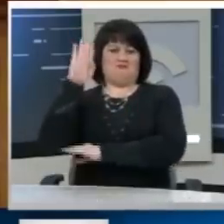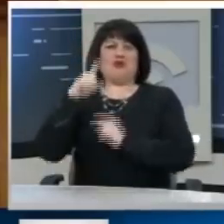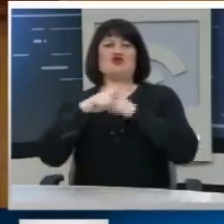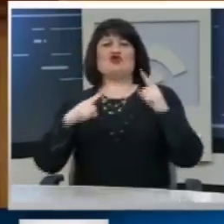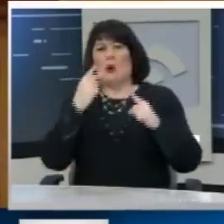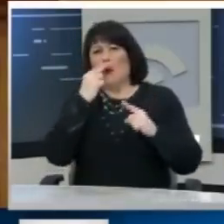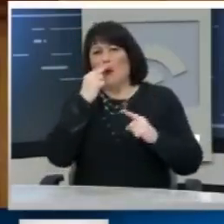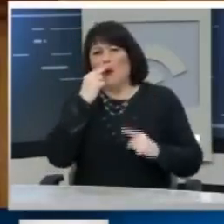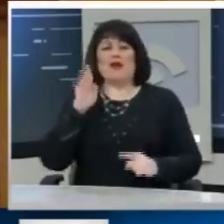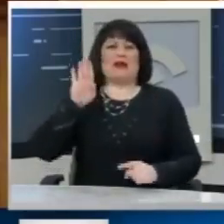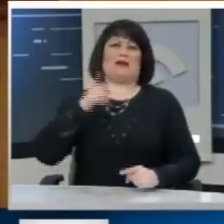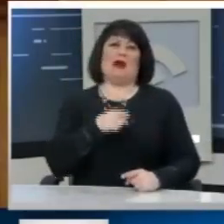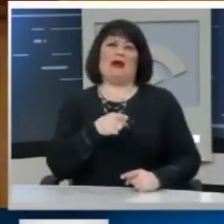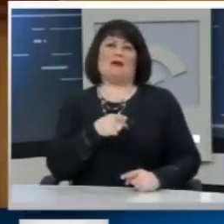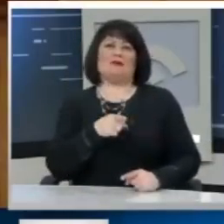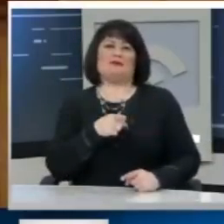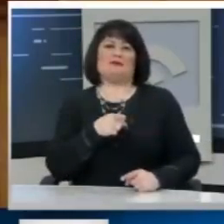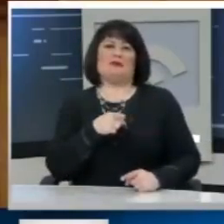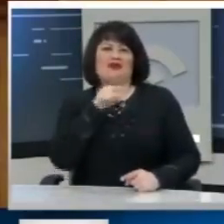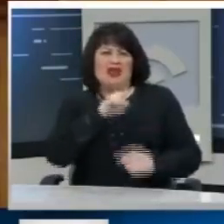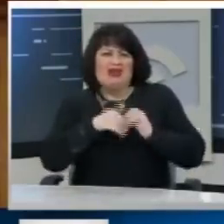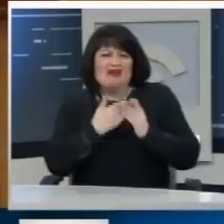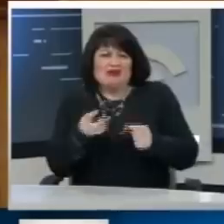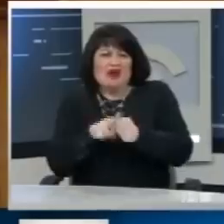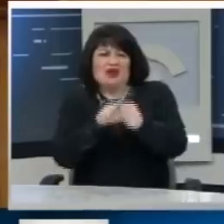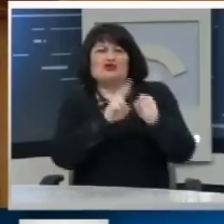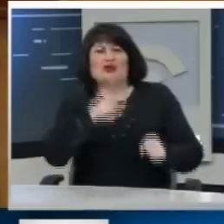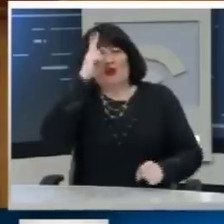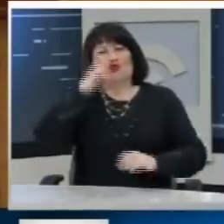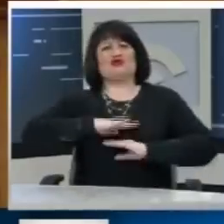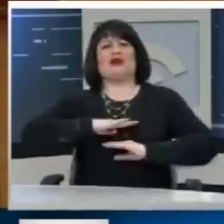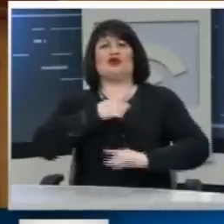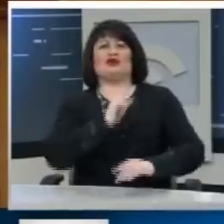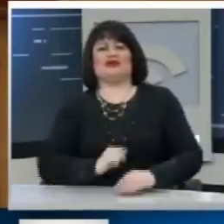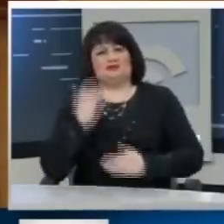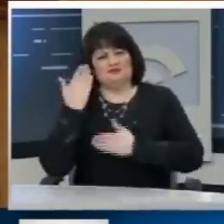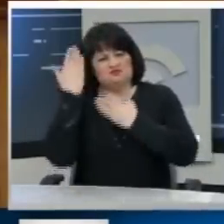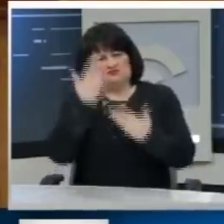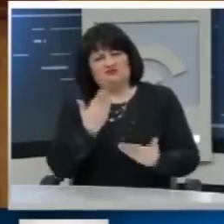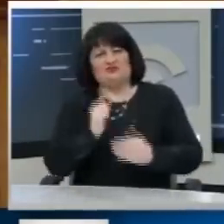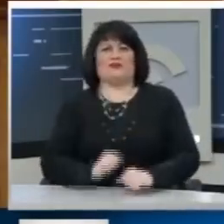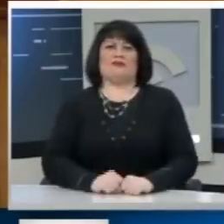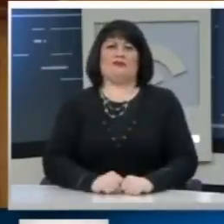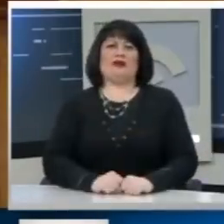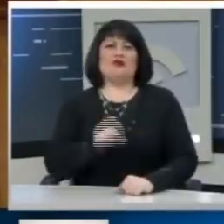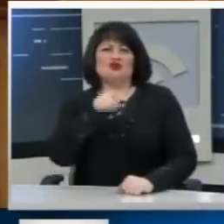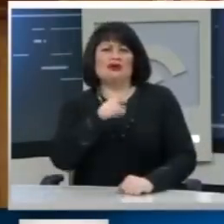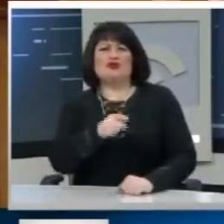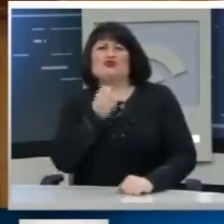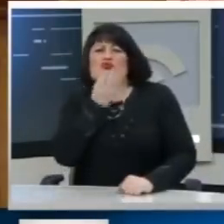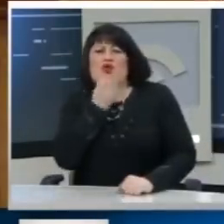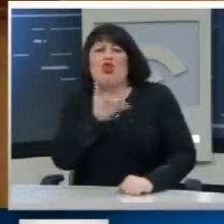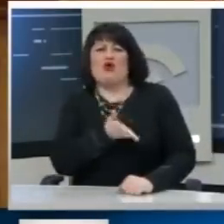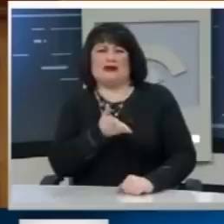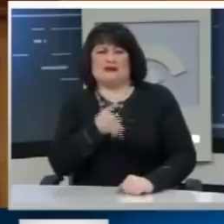το αρνηθούν, ποιο ήταν το βασικό σύνθημά τους? Δόξα και τιμή στους Χίτες και τους ταγματασφαλίτες.